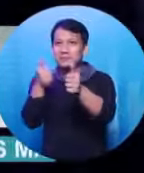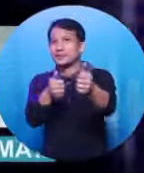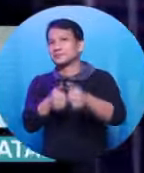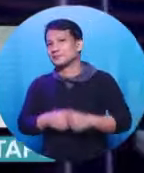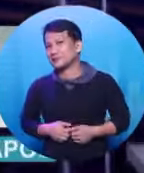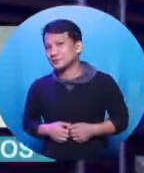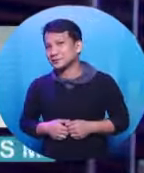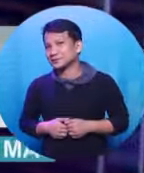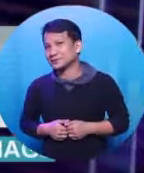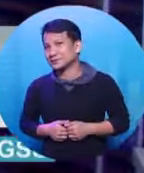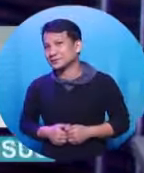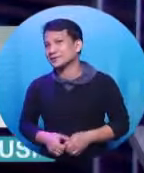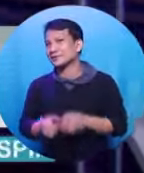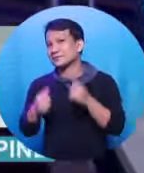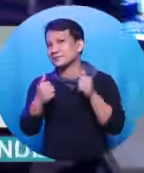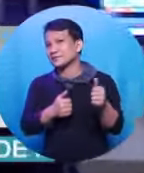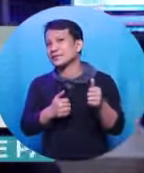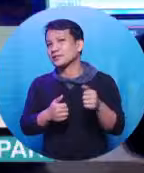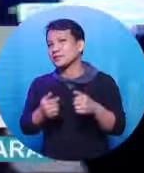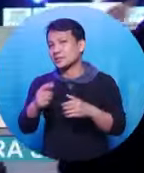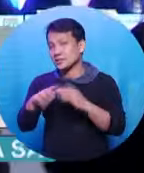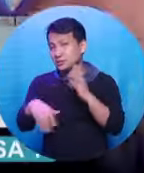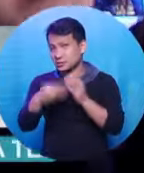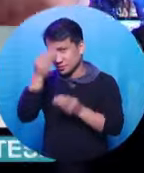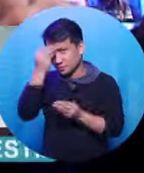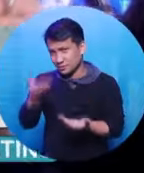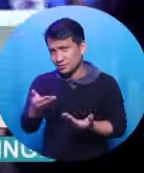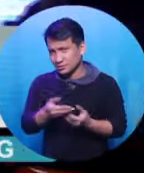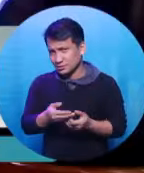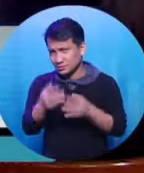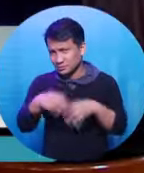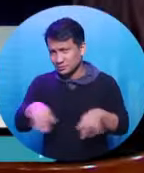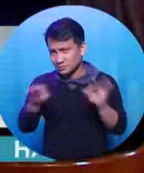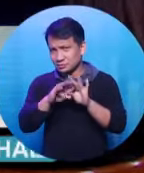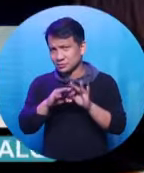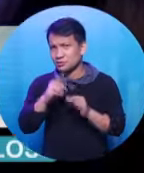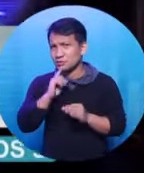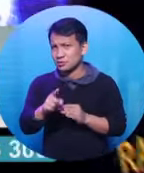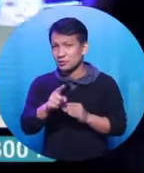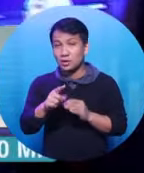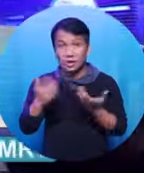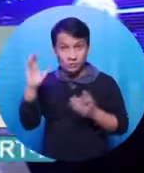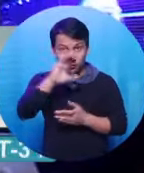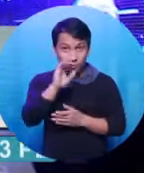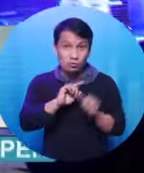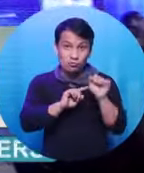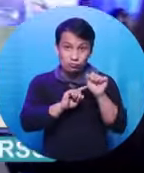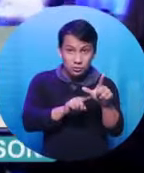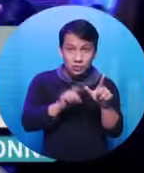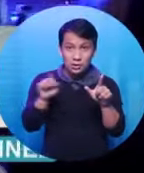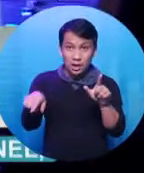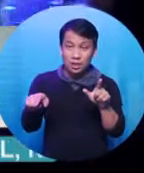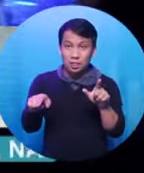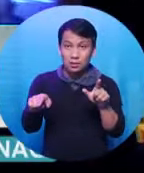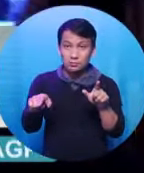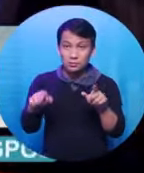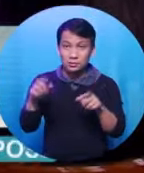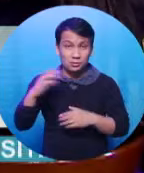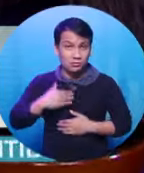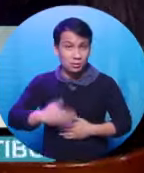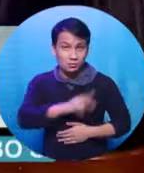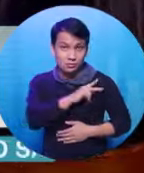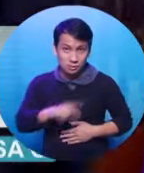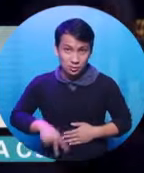Kaya yan, makakatandaan, galiyan lamang, mga kapatid, ang pinaka-lehitimong Facebook page na nag-iisa nating hari